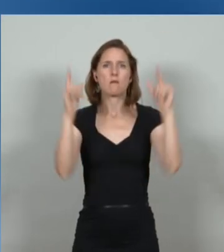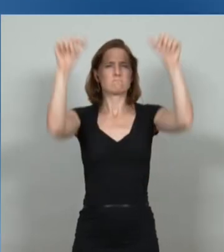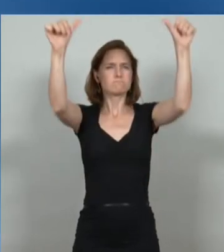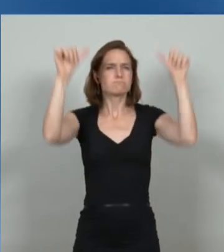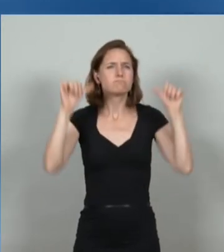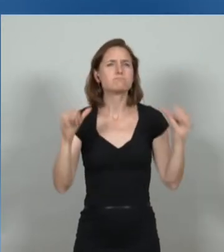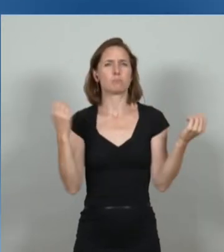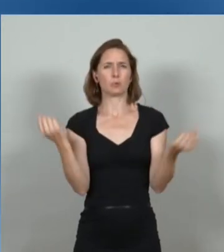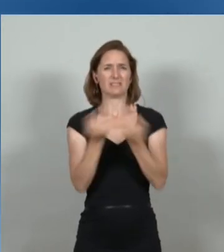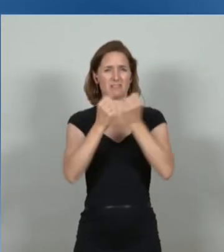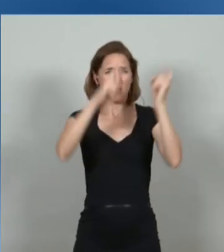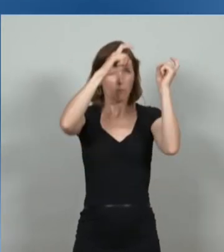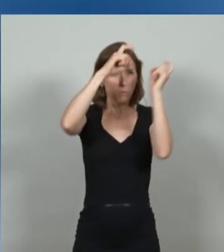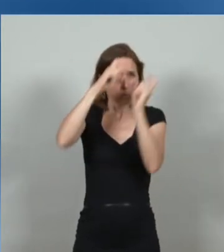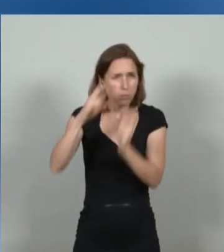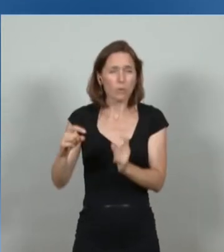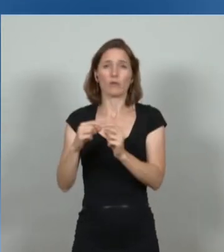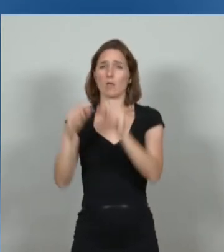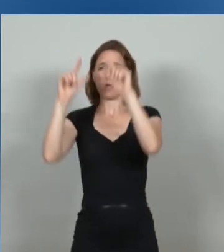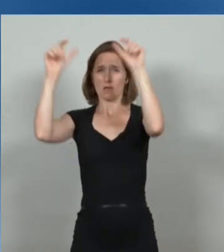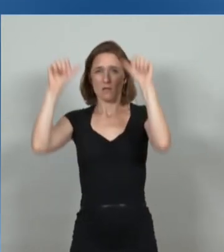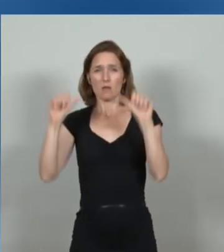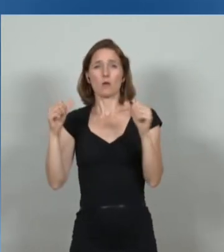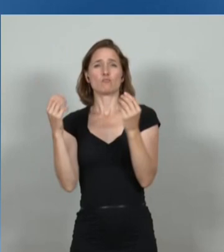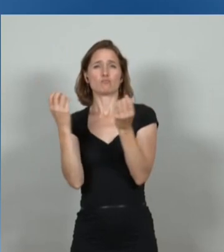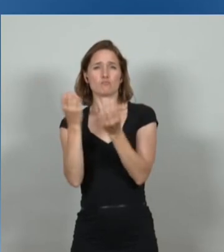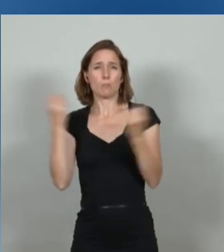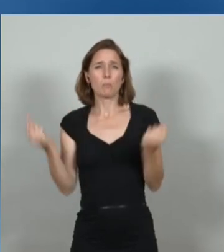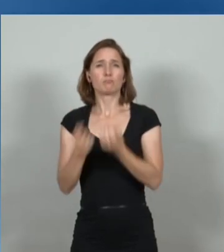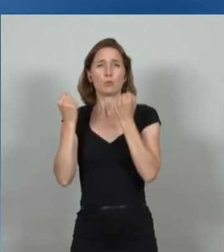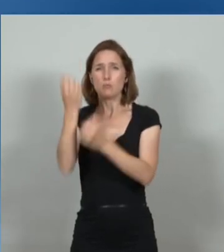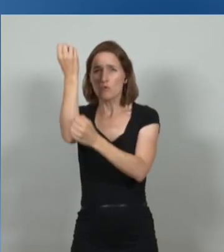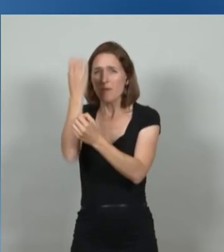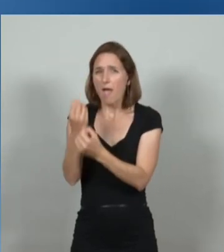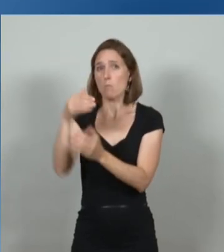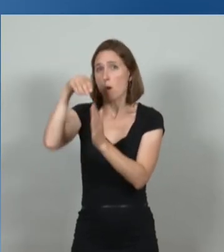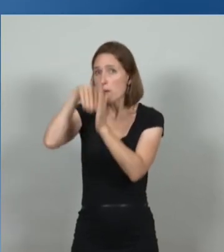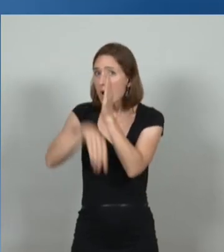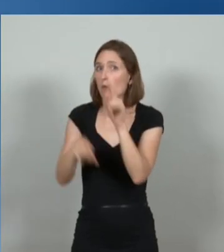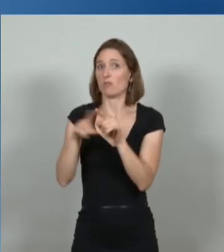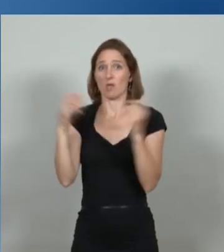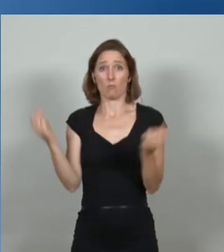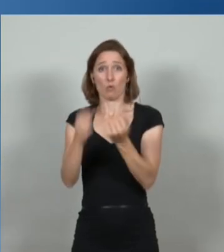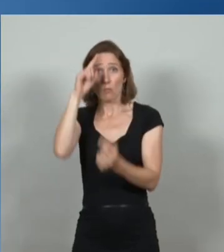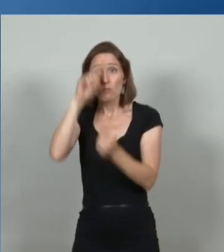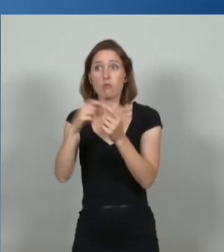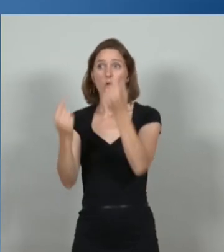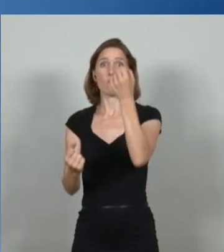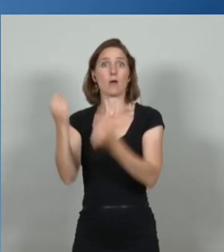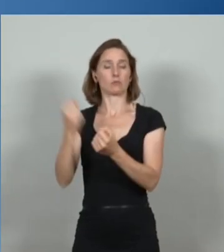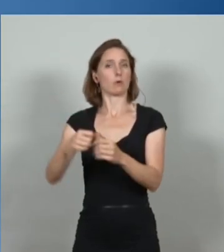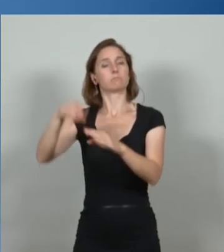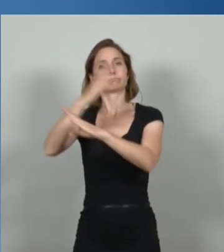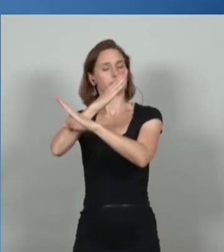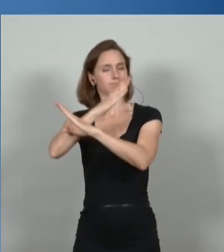des publicités lumineuses des publicités pour les voitures et des produits polluants parallèlement une campagne de sensibilisation